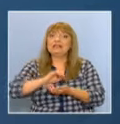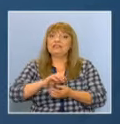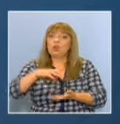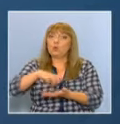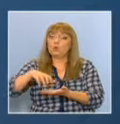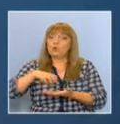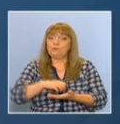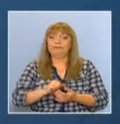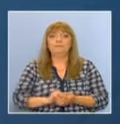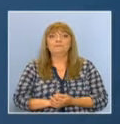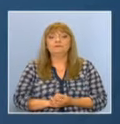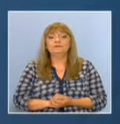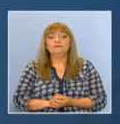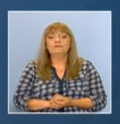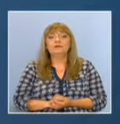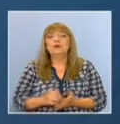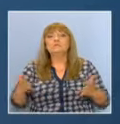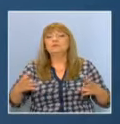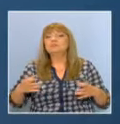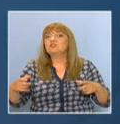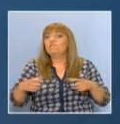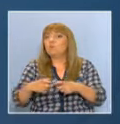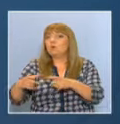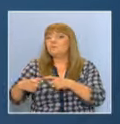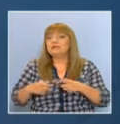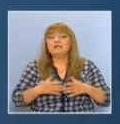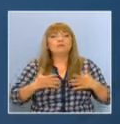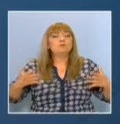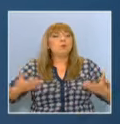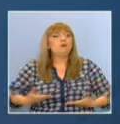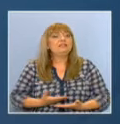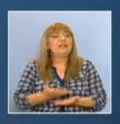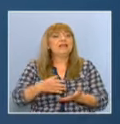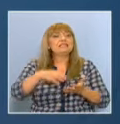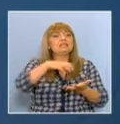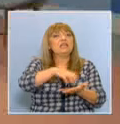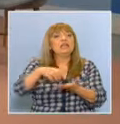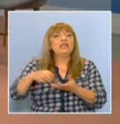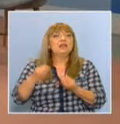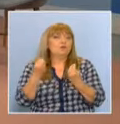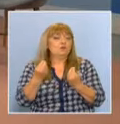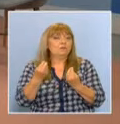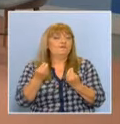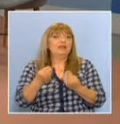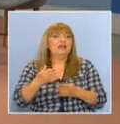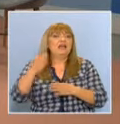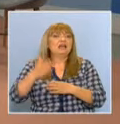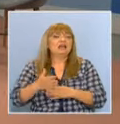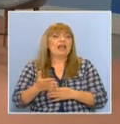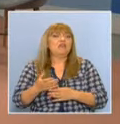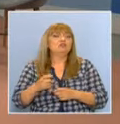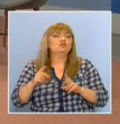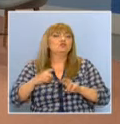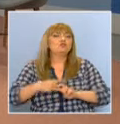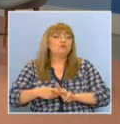период естествено се формират много интересни утопии от гледна точка на крайен шовинизъм